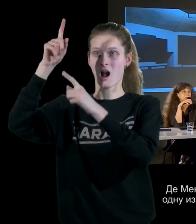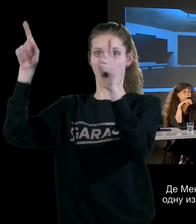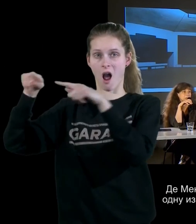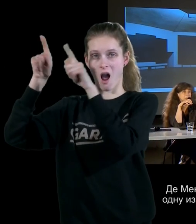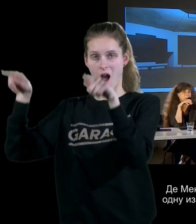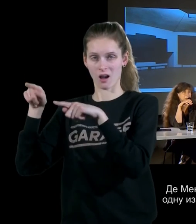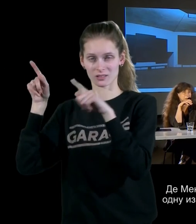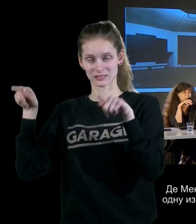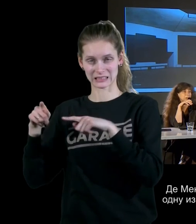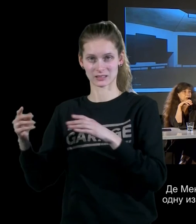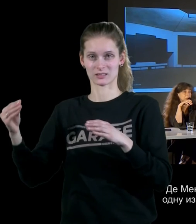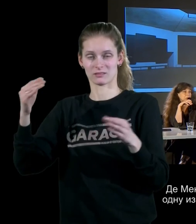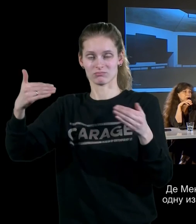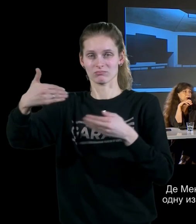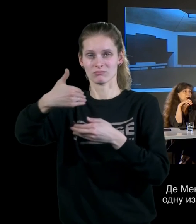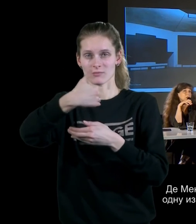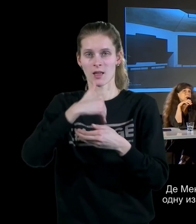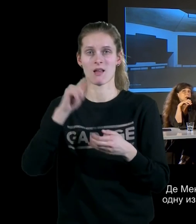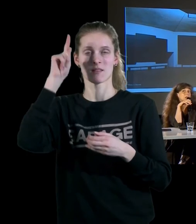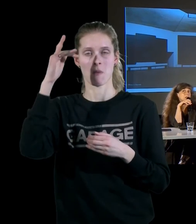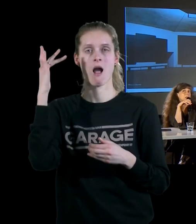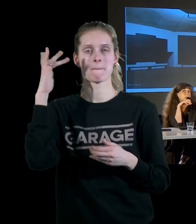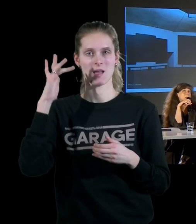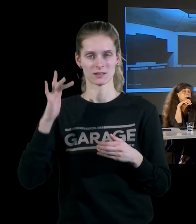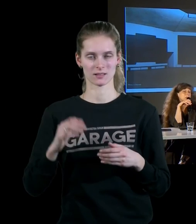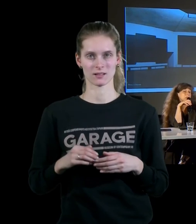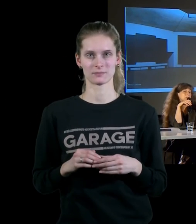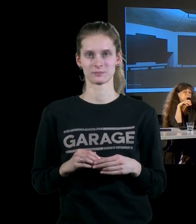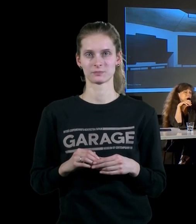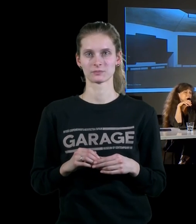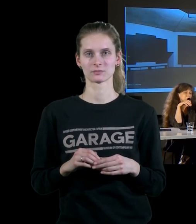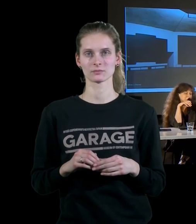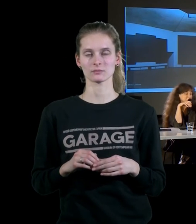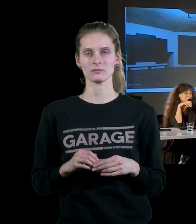искусства в Соединенных Штатах и